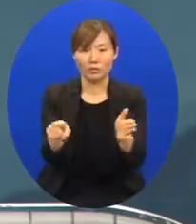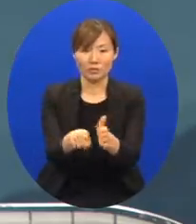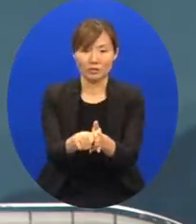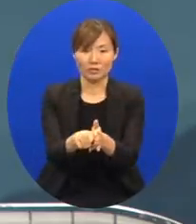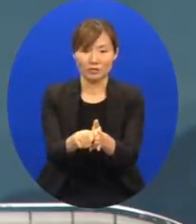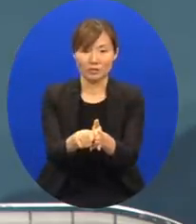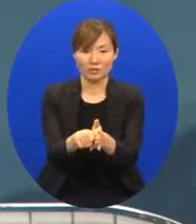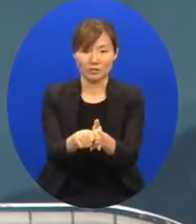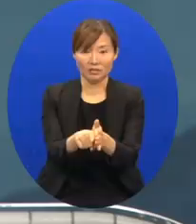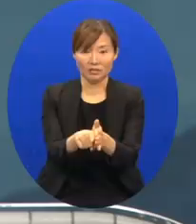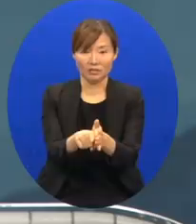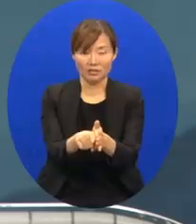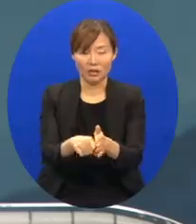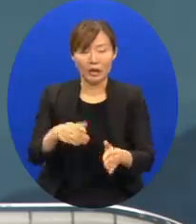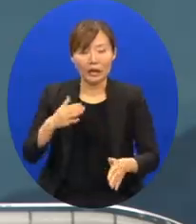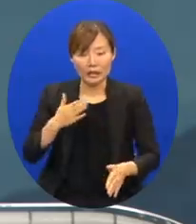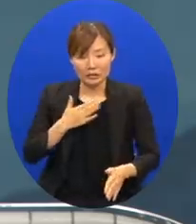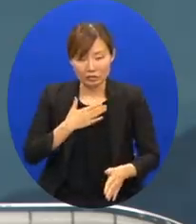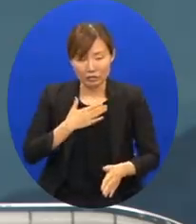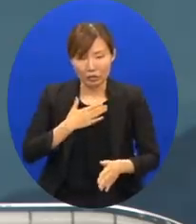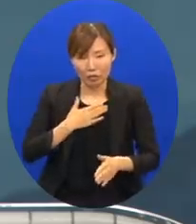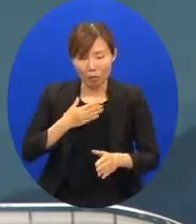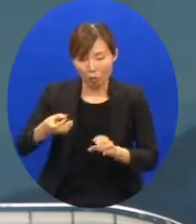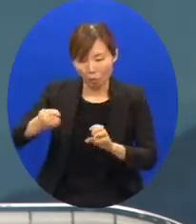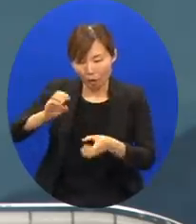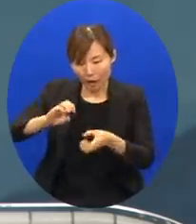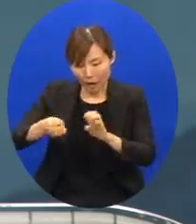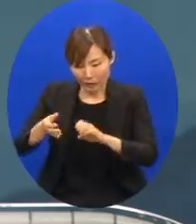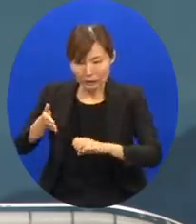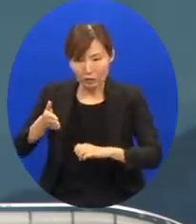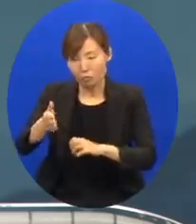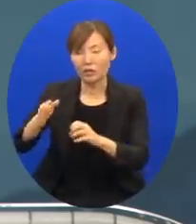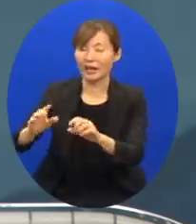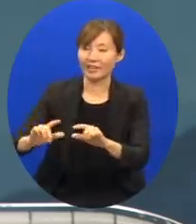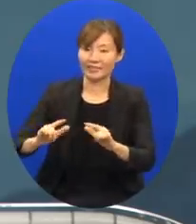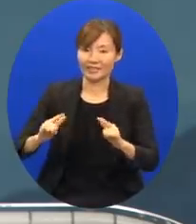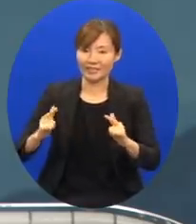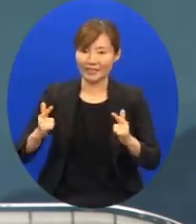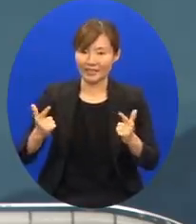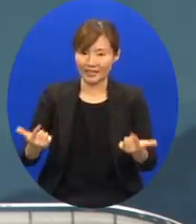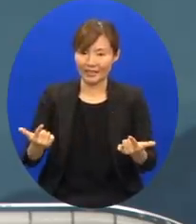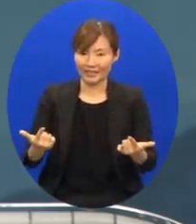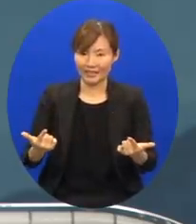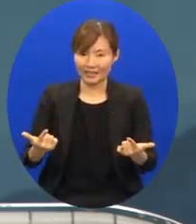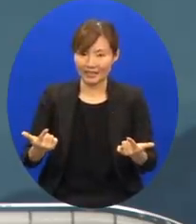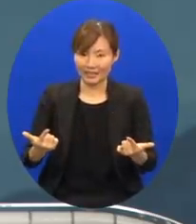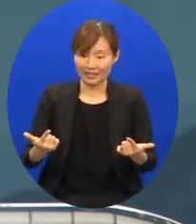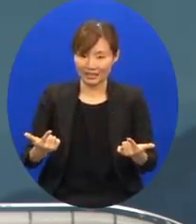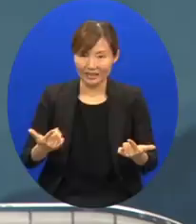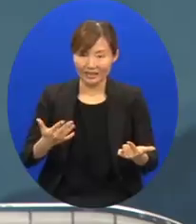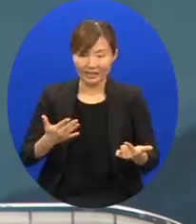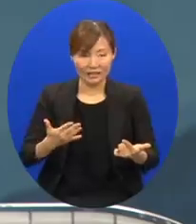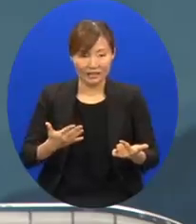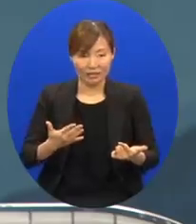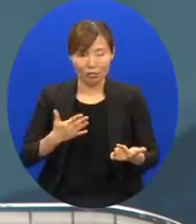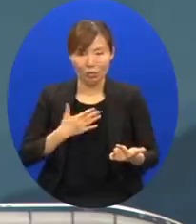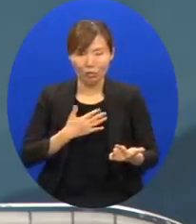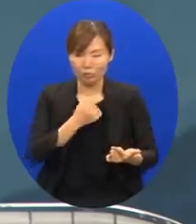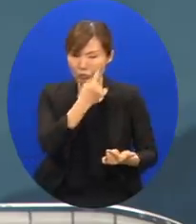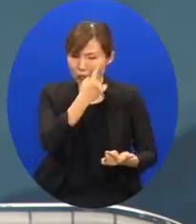저는 과학을 전공한 사람이 아니기 때문에 과학적인 논증을 하겐은 이 자리가 잠